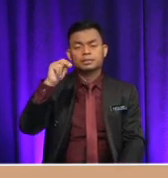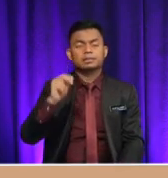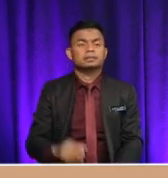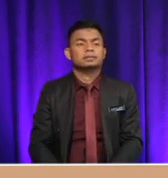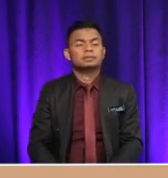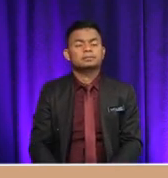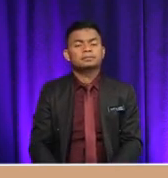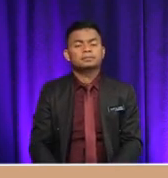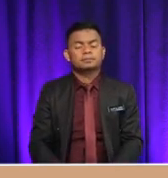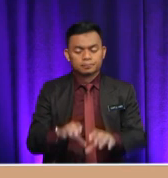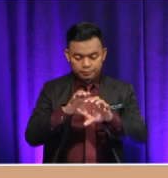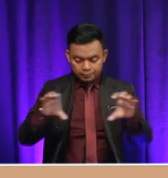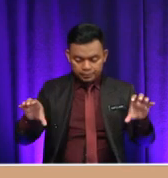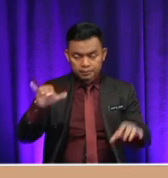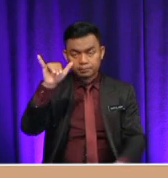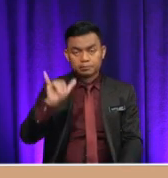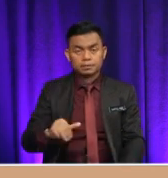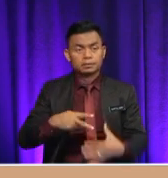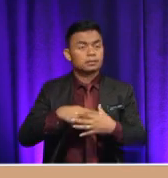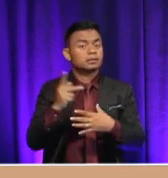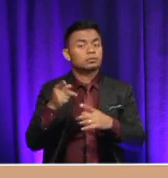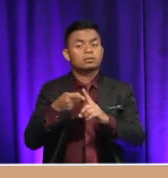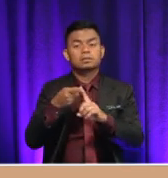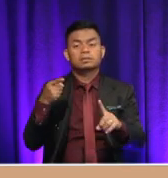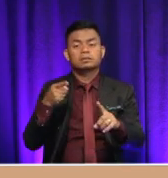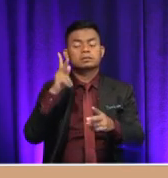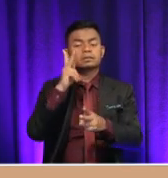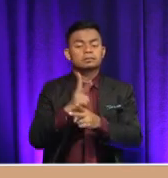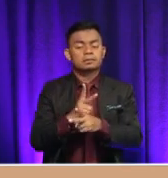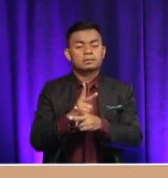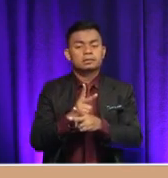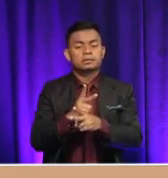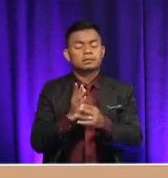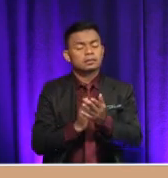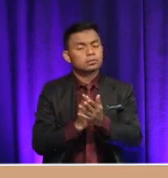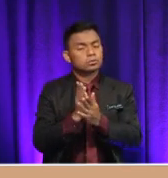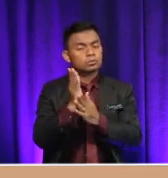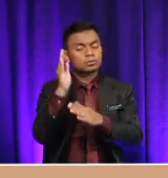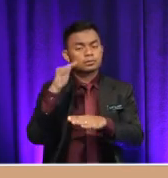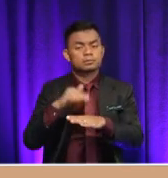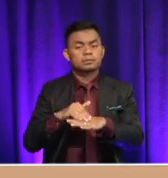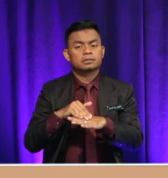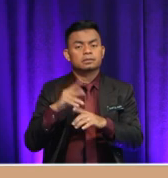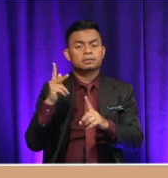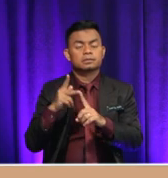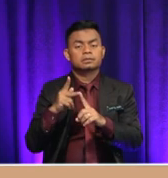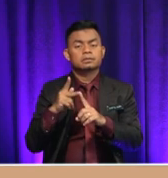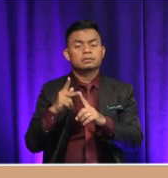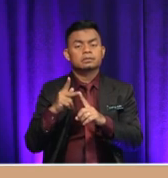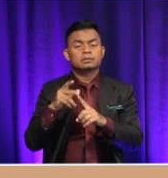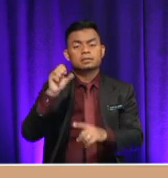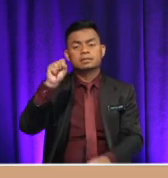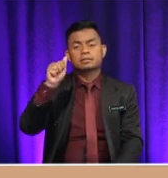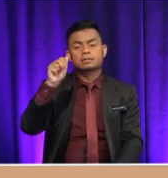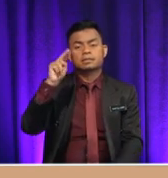yang keluar daripada tangki simpanan pergi kelengkapan sanitasi ada berapapun sanitasi yang dipasang